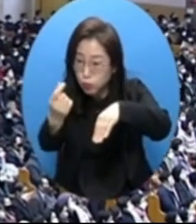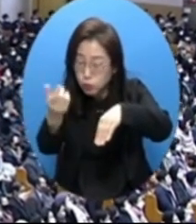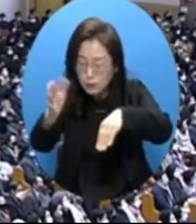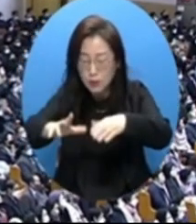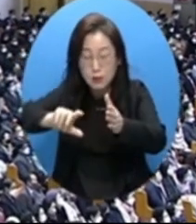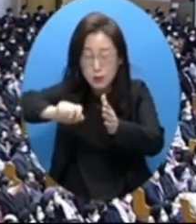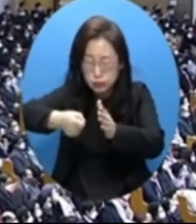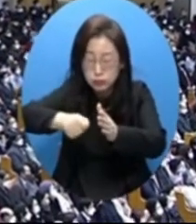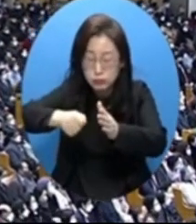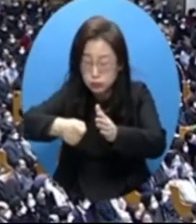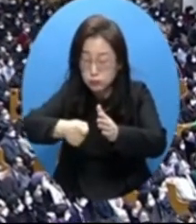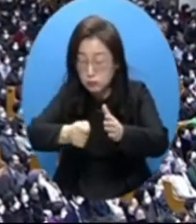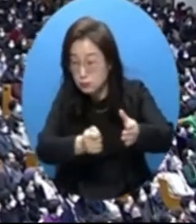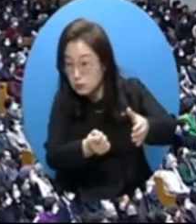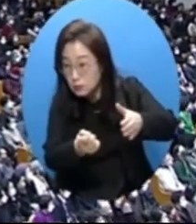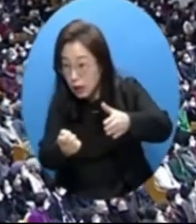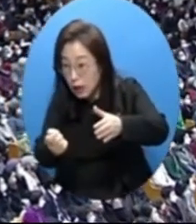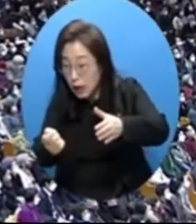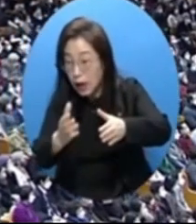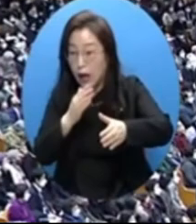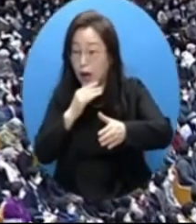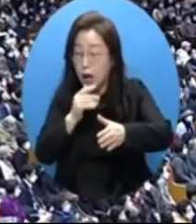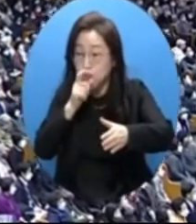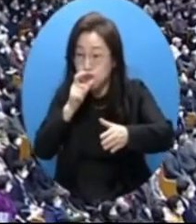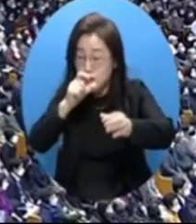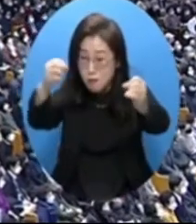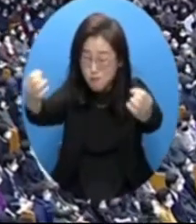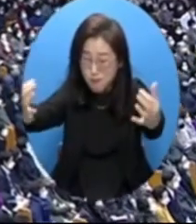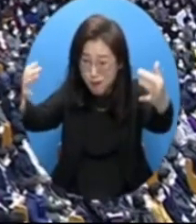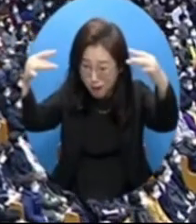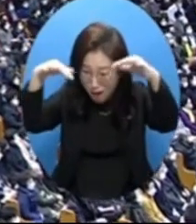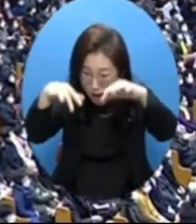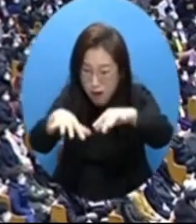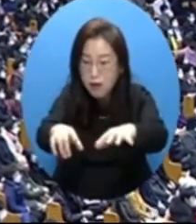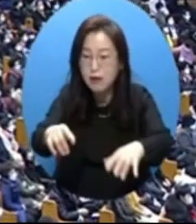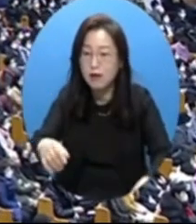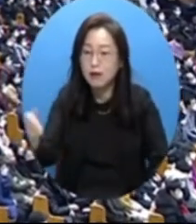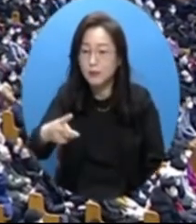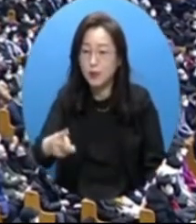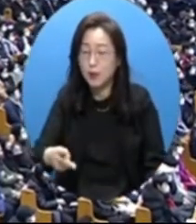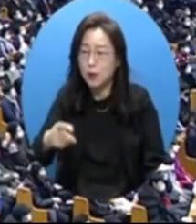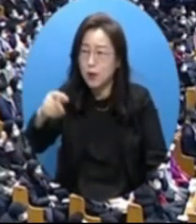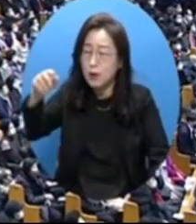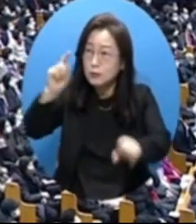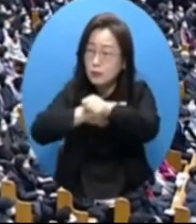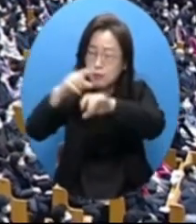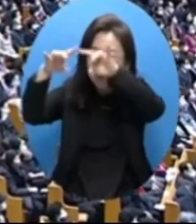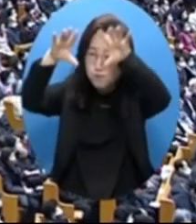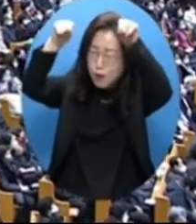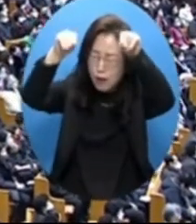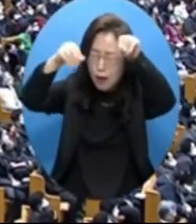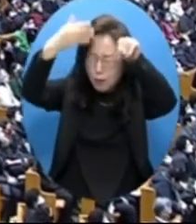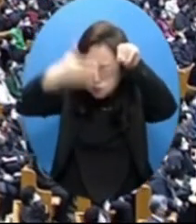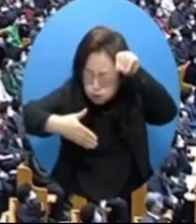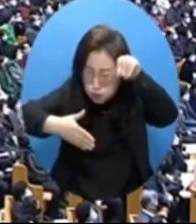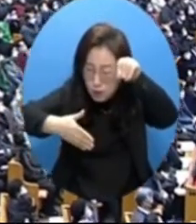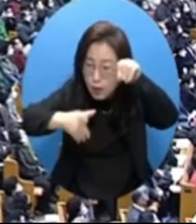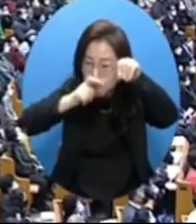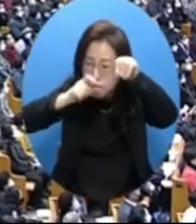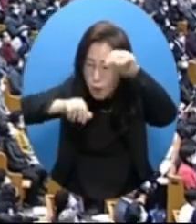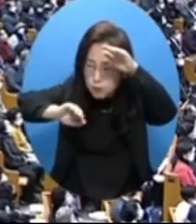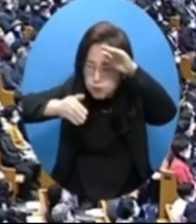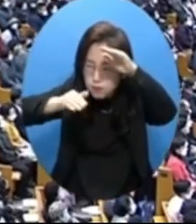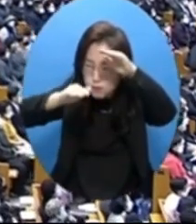시동을 걸고 출구 쪽으로 방향을 틀자 물이 막 들어옵니다 그런데다가 불은 꺼집니다 아픈 보이지 않고 물은 가득 차고